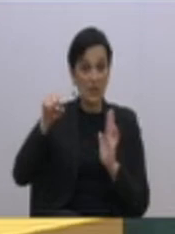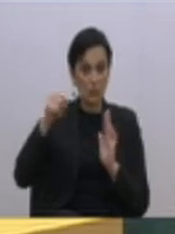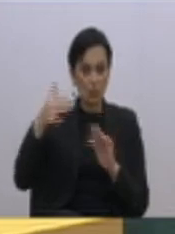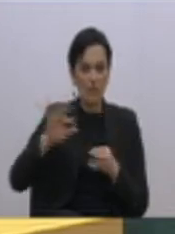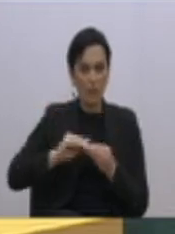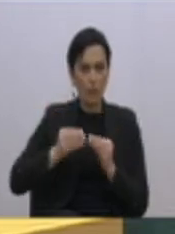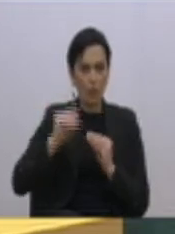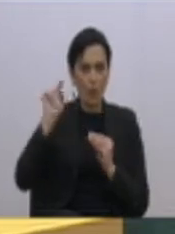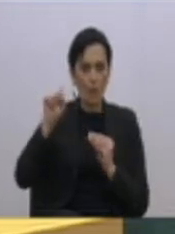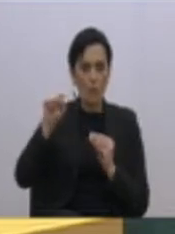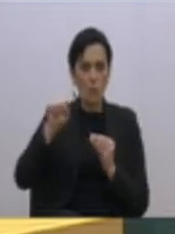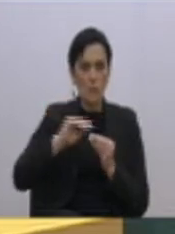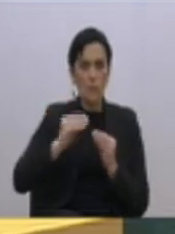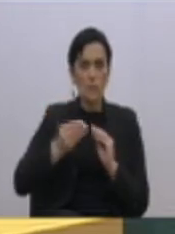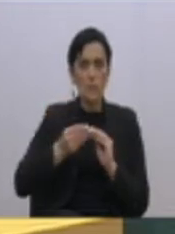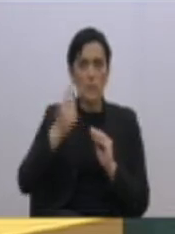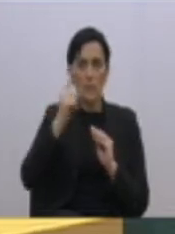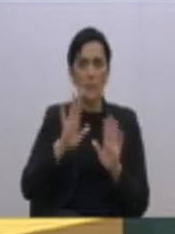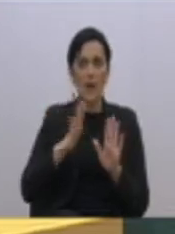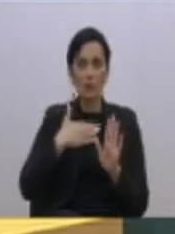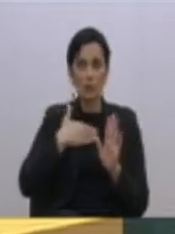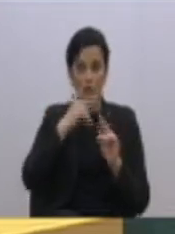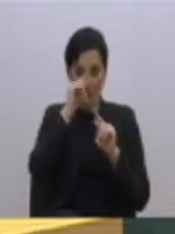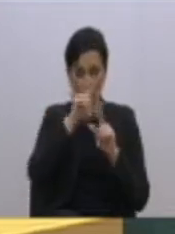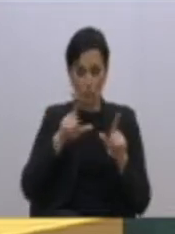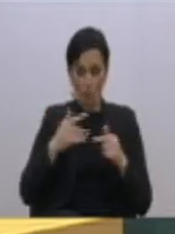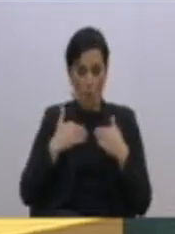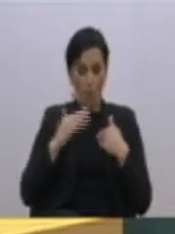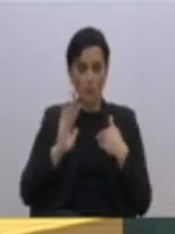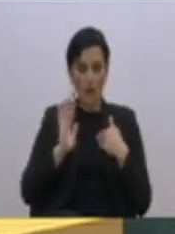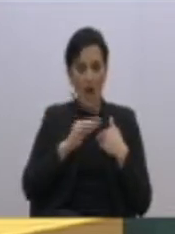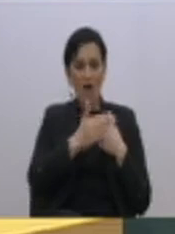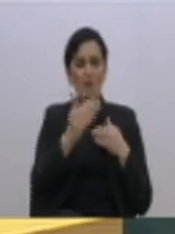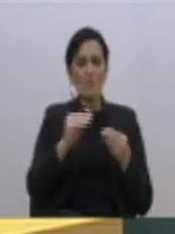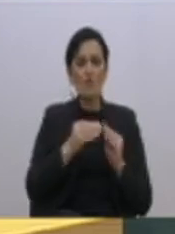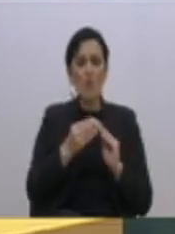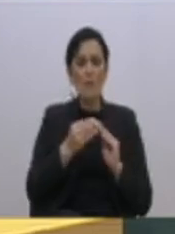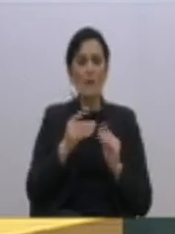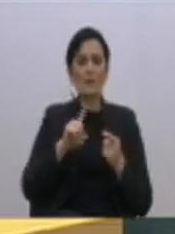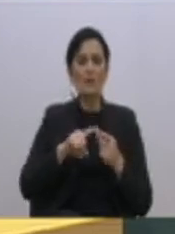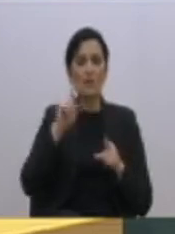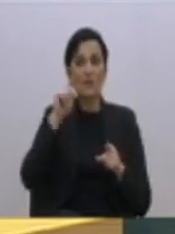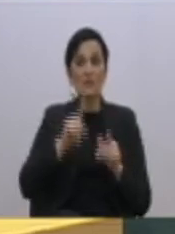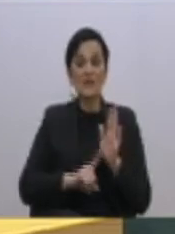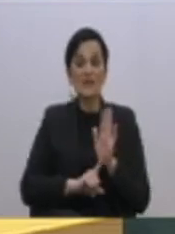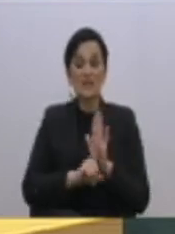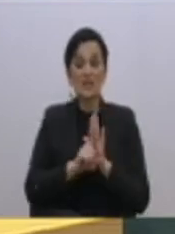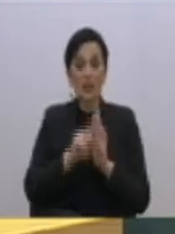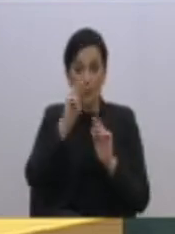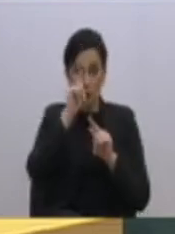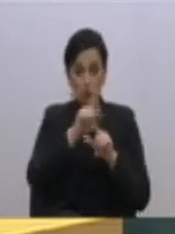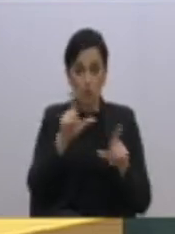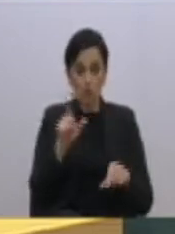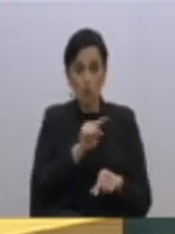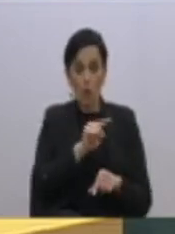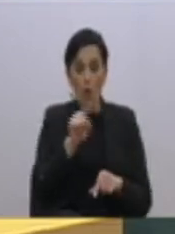იქ იწყებოდა პრობლემები არამარტო ჩემ სკოლაში, აი თქვენ რაც იცით პრობლემების შესახებ. ყველაფერი იწყება იმ სკოლებში, სადაც